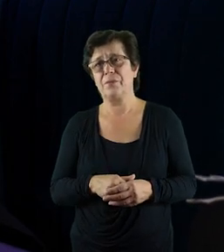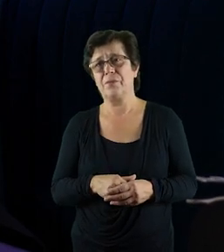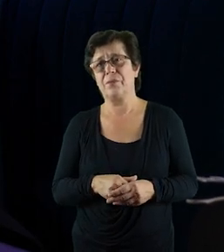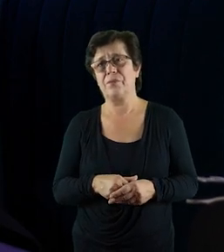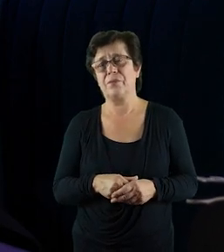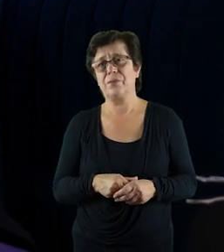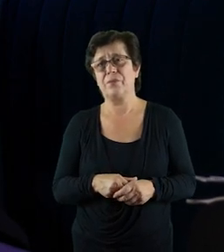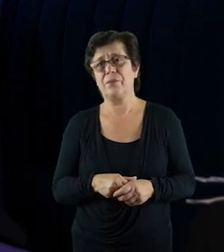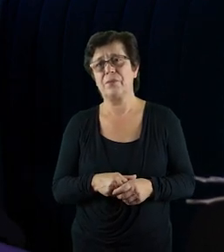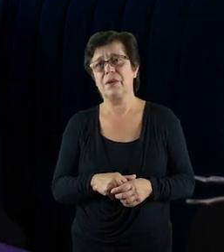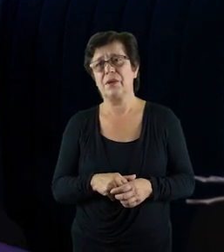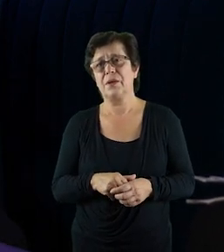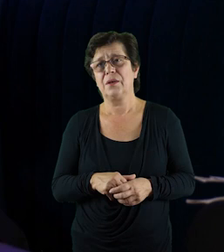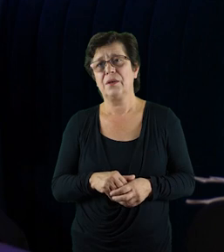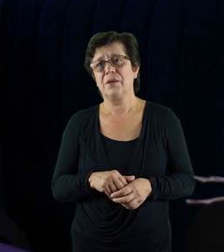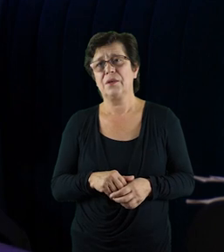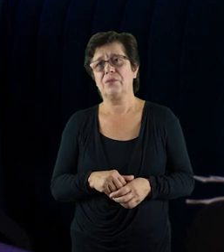Jest to jakaś taka dwuznaczność,